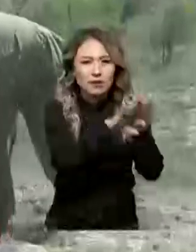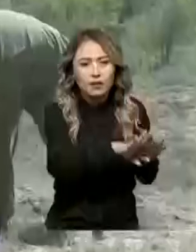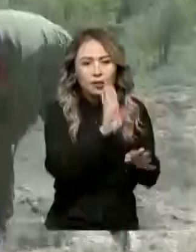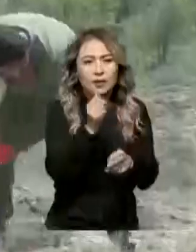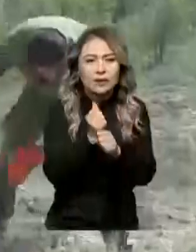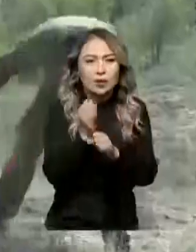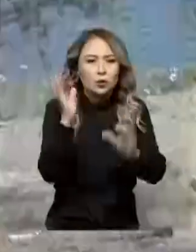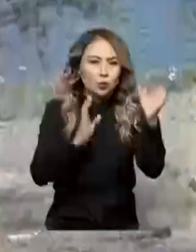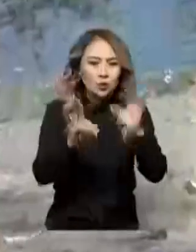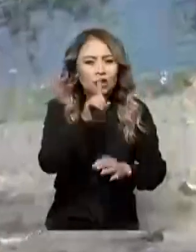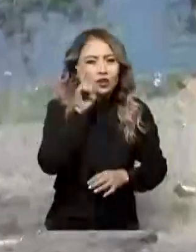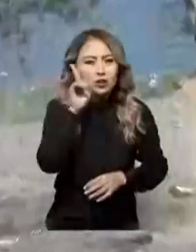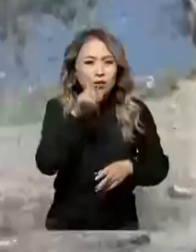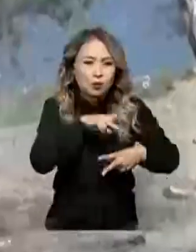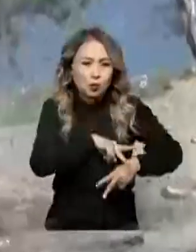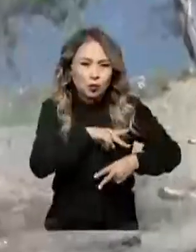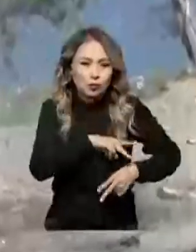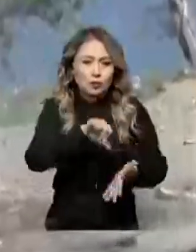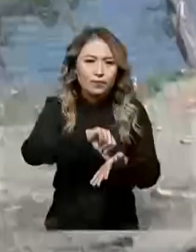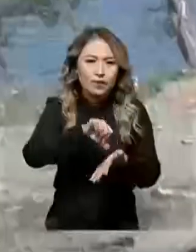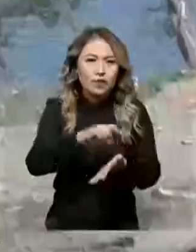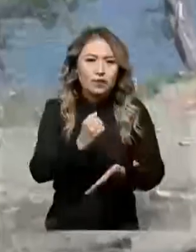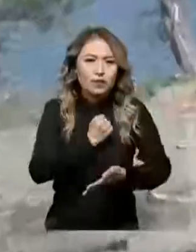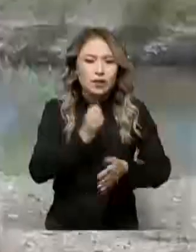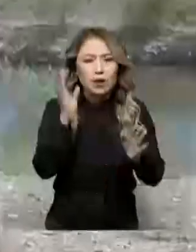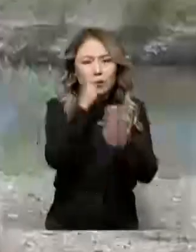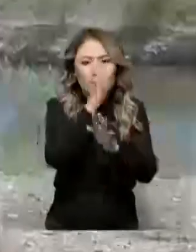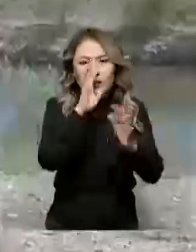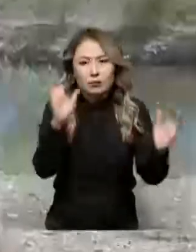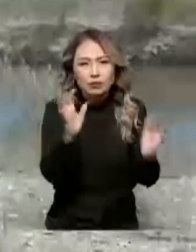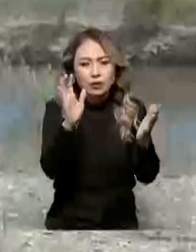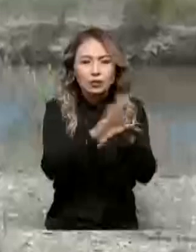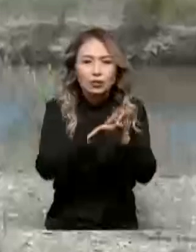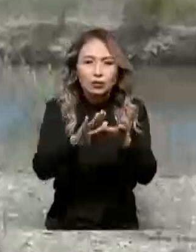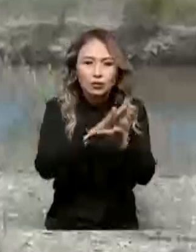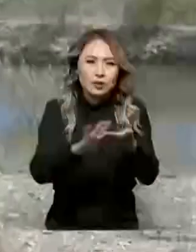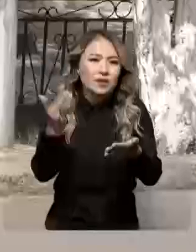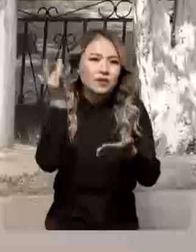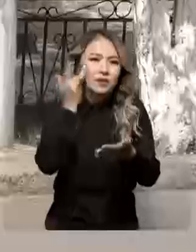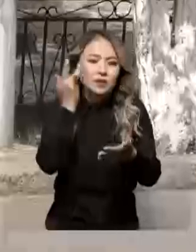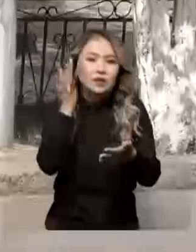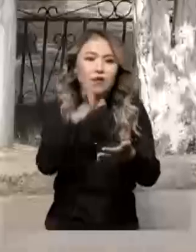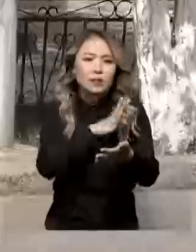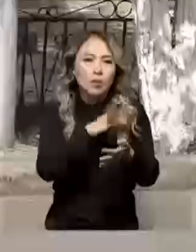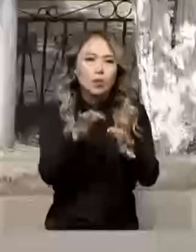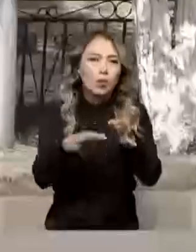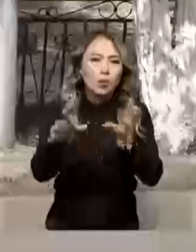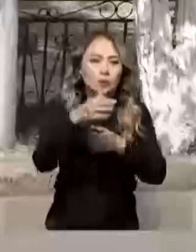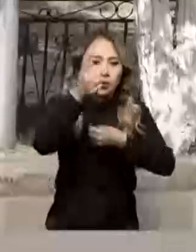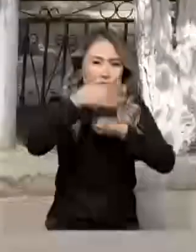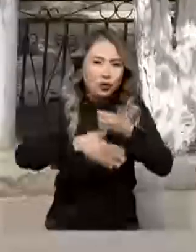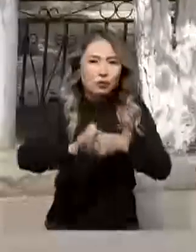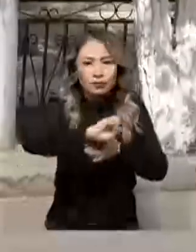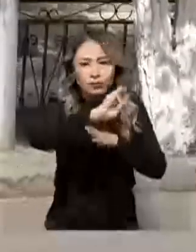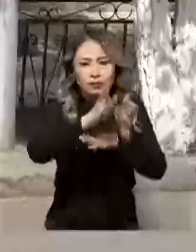студент жастар мен Жасыл ел еңбек жасағы жұмылды. Табиғат жанашырлары бұлақтар мен өзен көлдерін жағалауын тазалады, ал облыс орталығында басты көшелерді